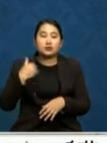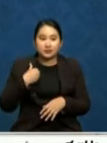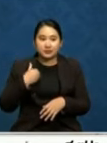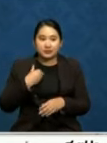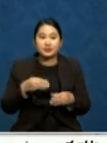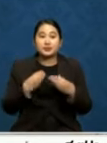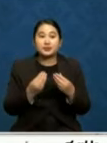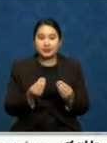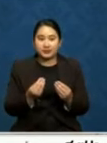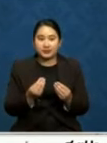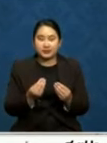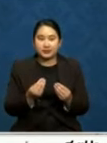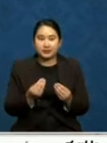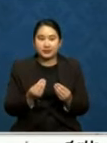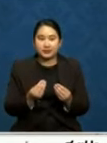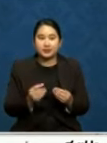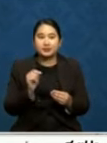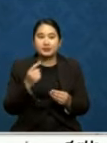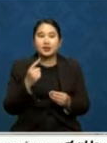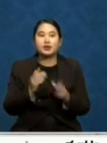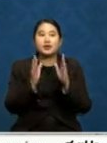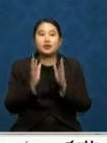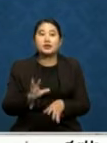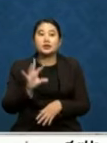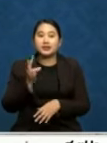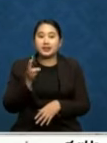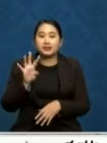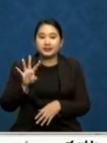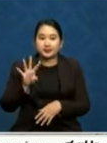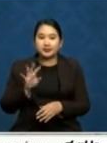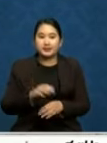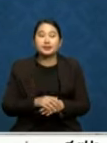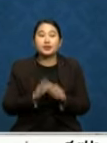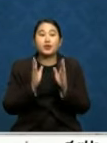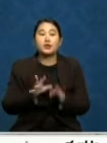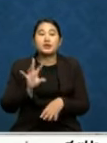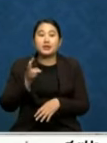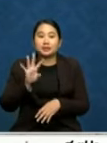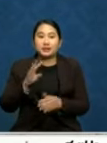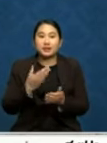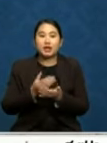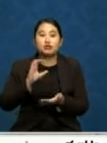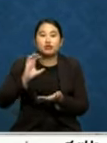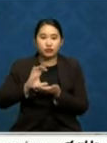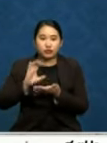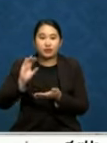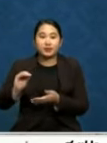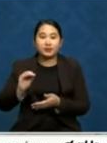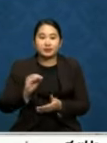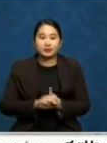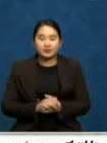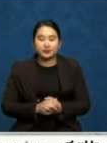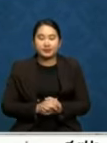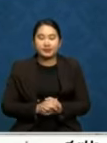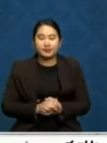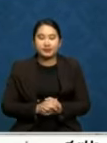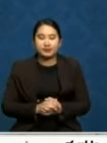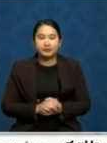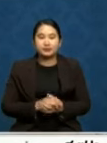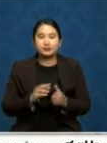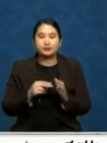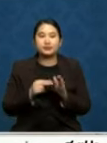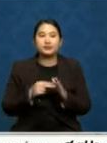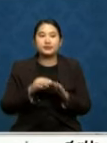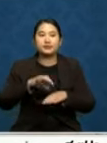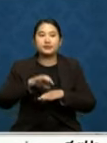รับการเลือกตั้งนะครับกลับมาอีกจำนวน74ท่านและจิตวิท่านนี้เราก็กองทุนก็ไม่ต้องจ่ายเงินไปนะครับก็สั่งจัดค